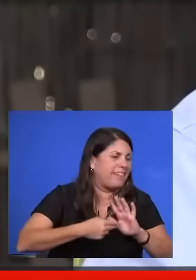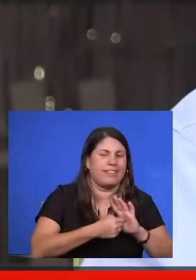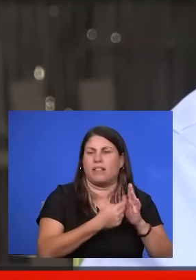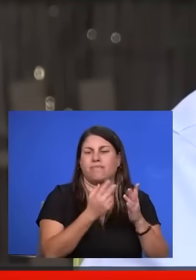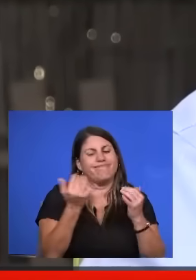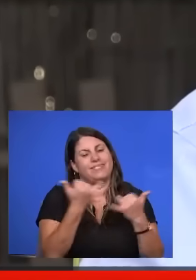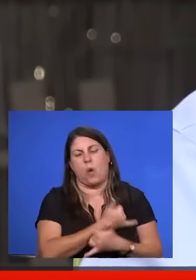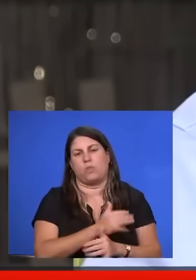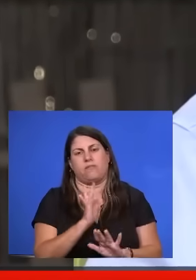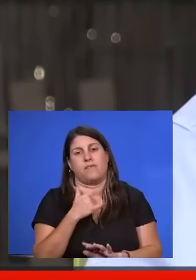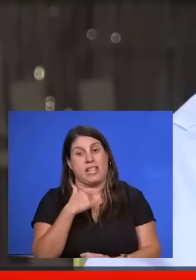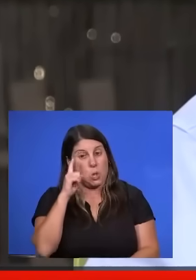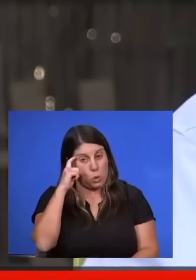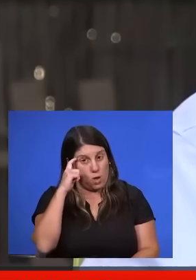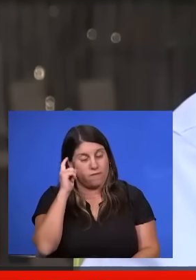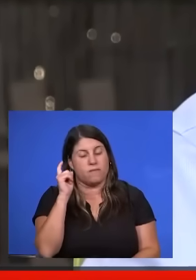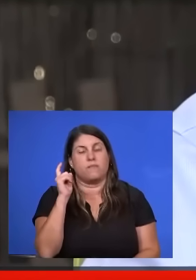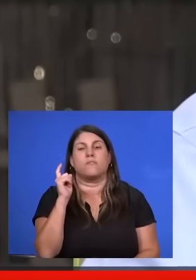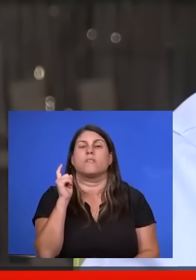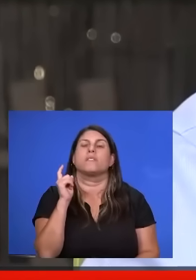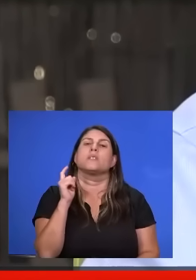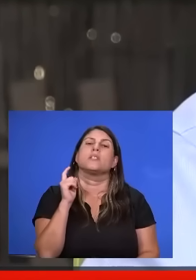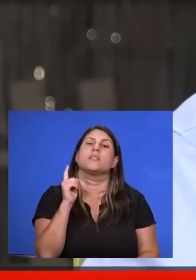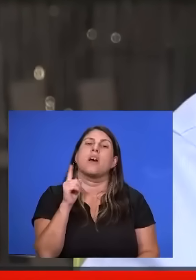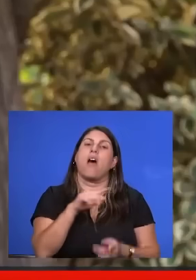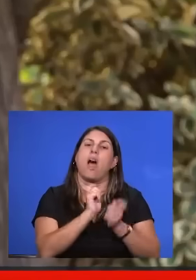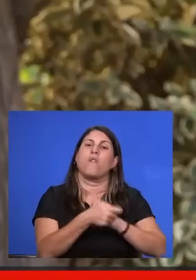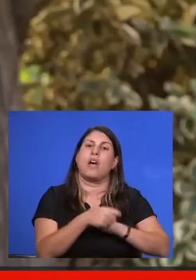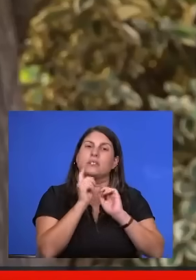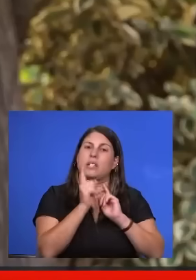חושב שאת החלופה הזאת צריך להוריד מעל סדר